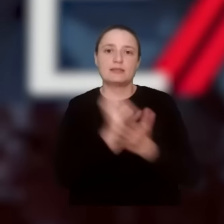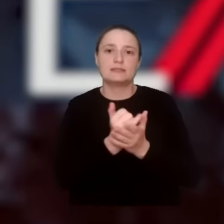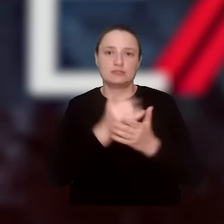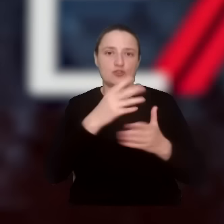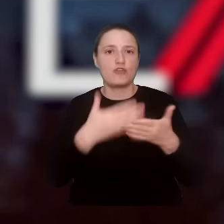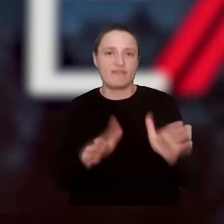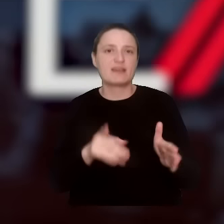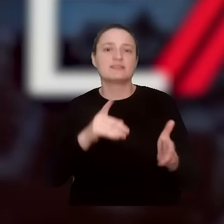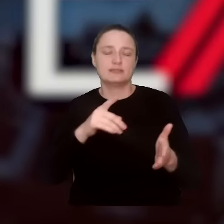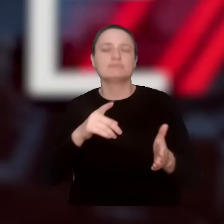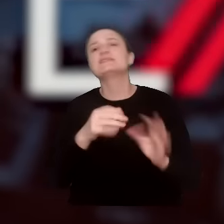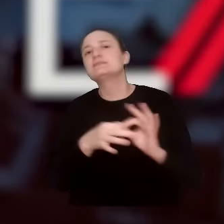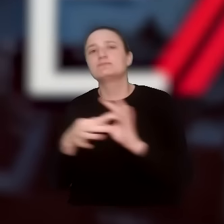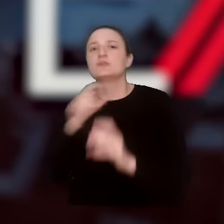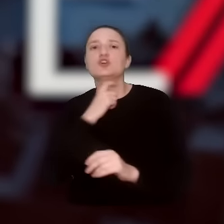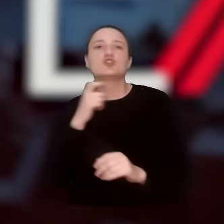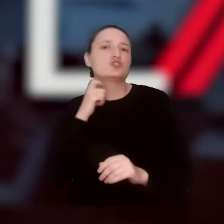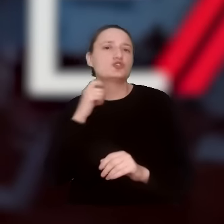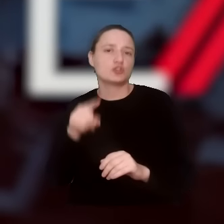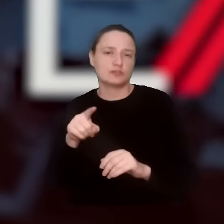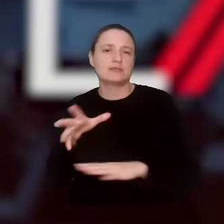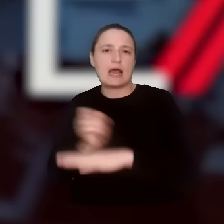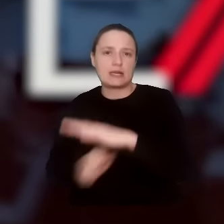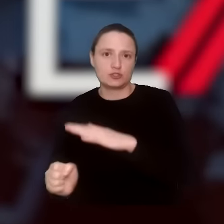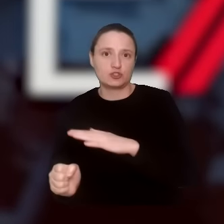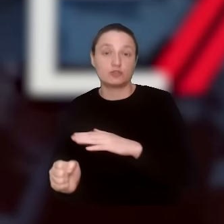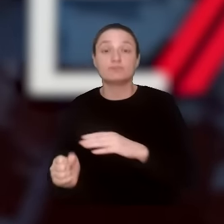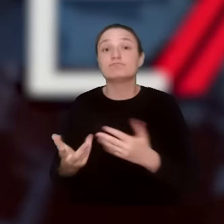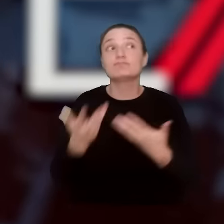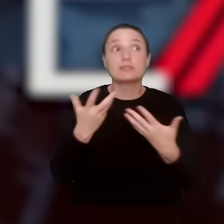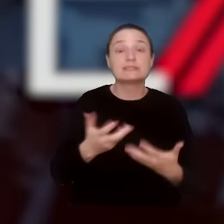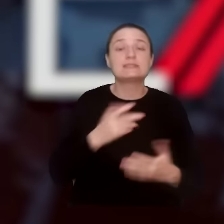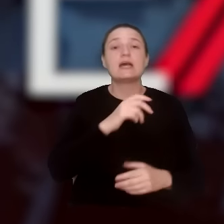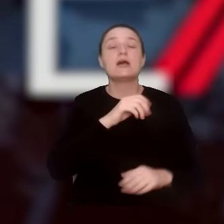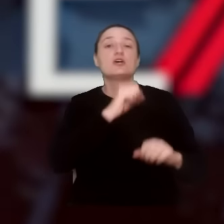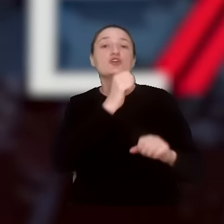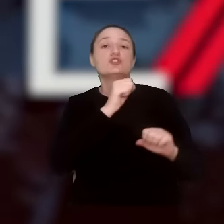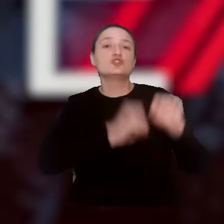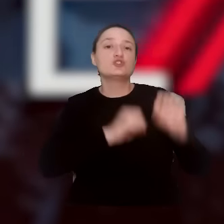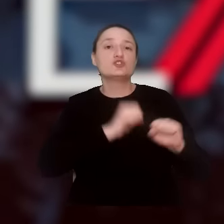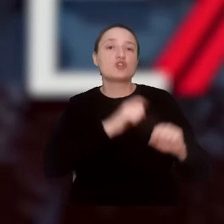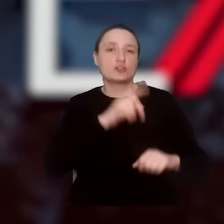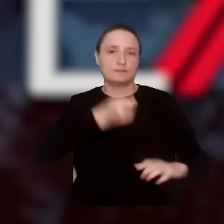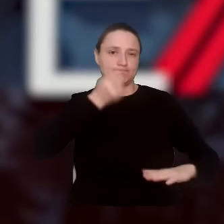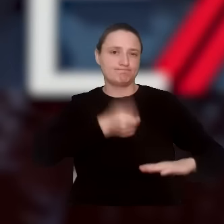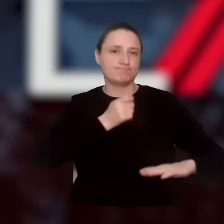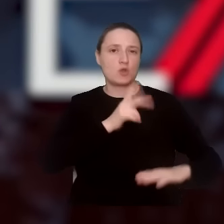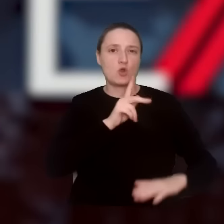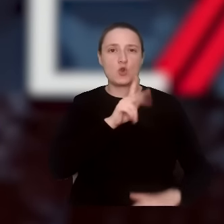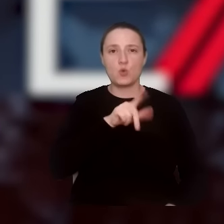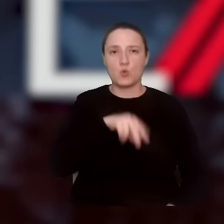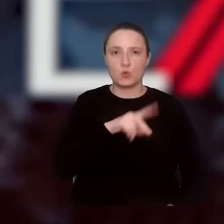księdza Michała Olszewskiego. Autorzy żądają odsunięcia od procesu sędziego Piotra Kluza, byłego wiceministra sprawiedliwości w rządzie